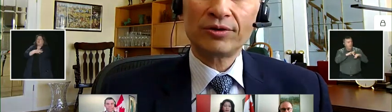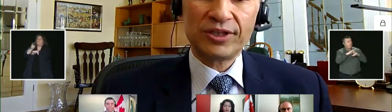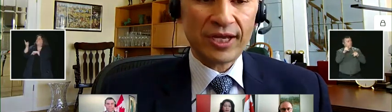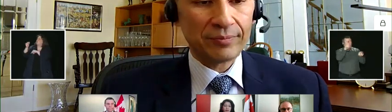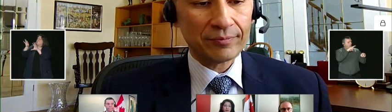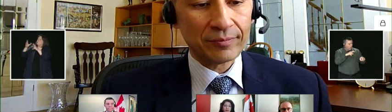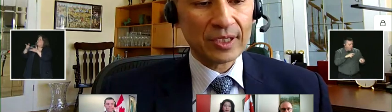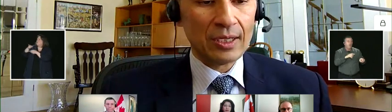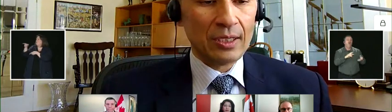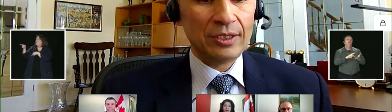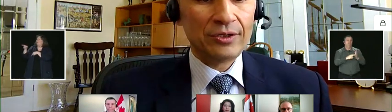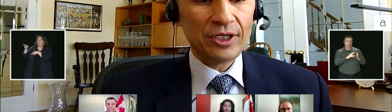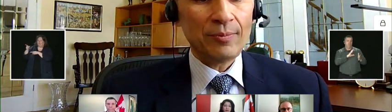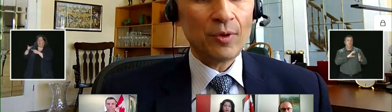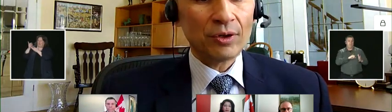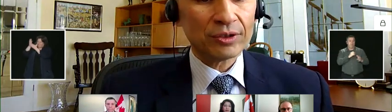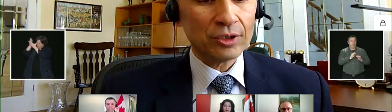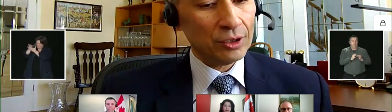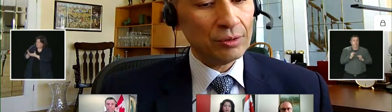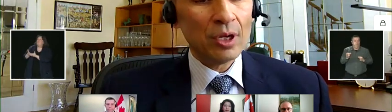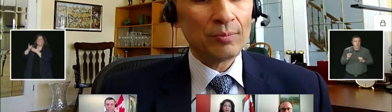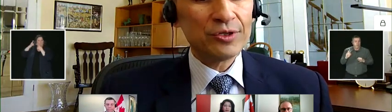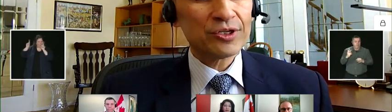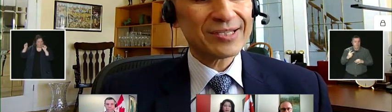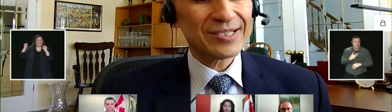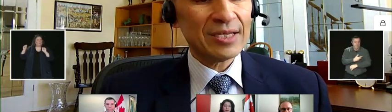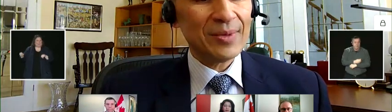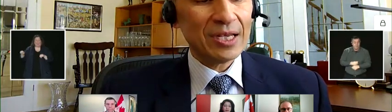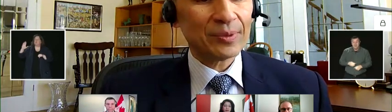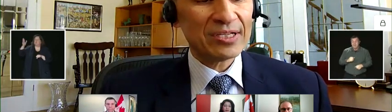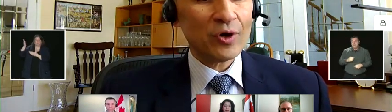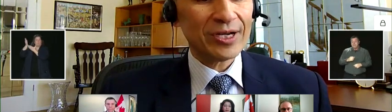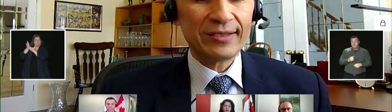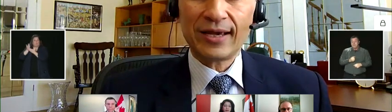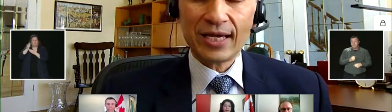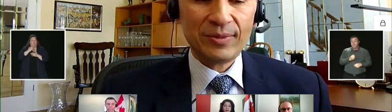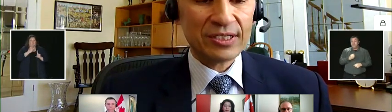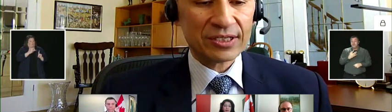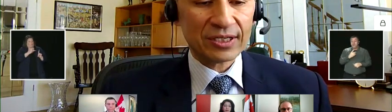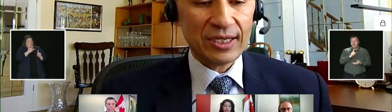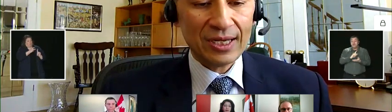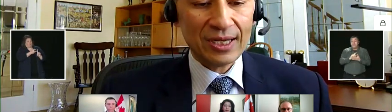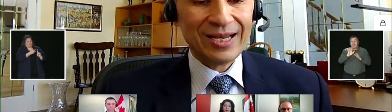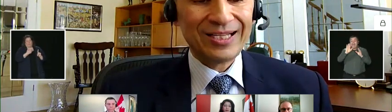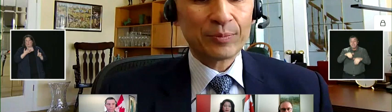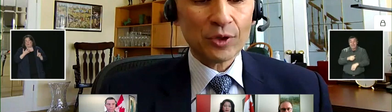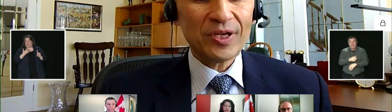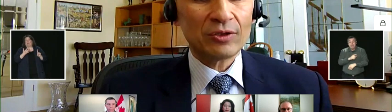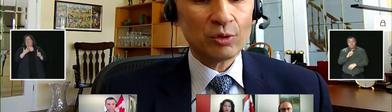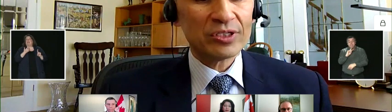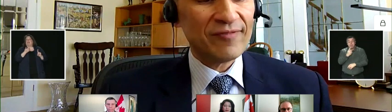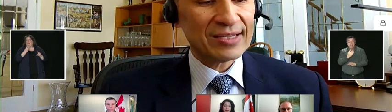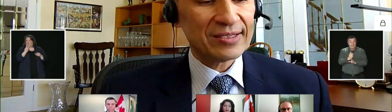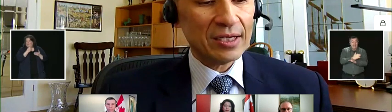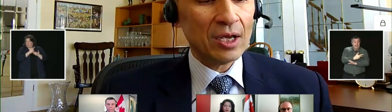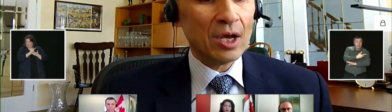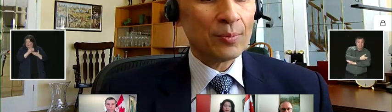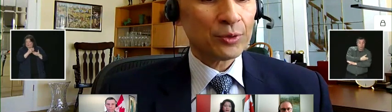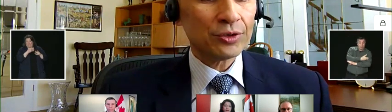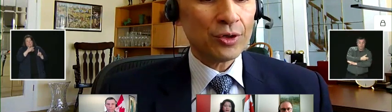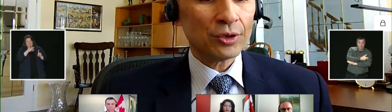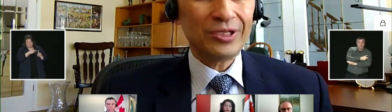monde entier. Les données montrent que, plusieurs semaines après avoir été administrées, les premières doses de